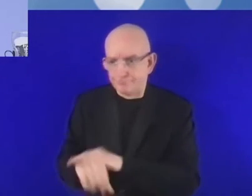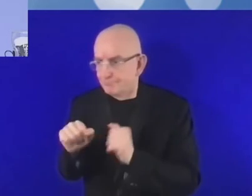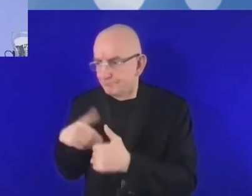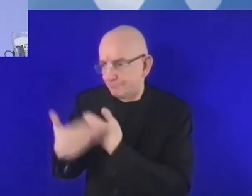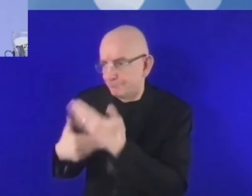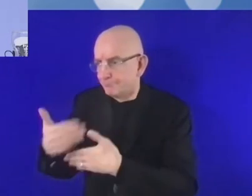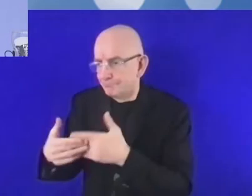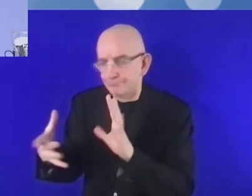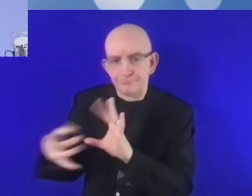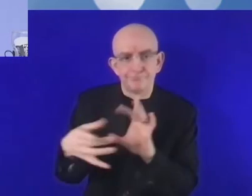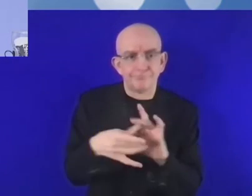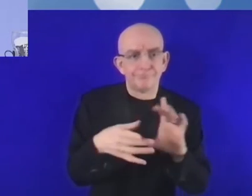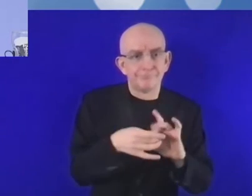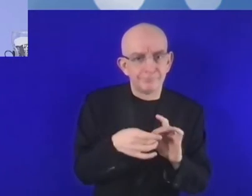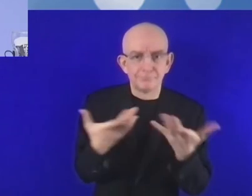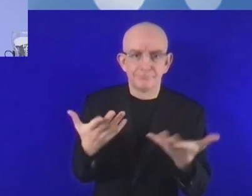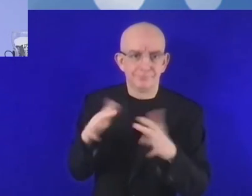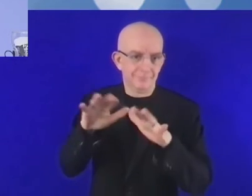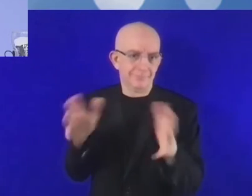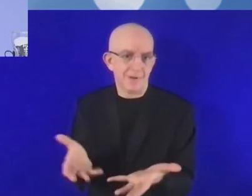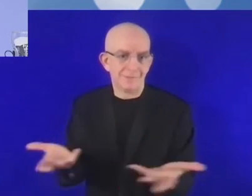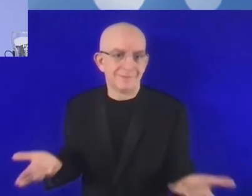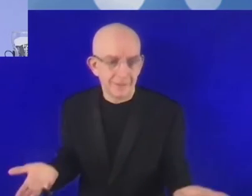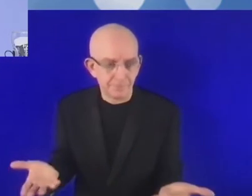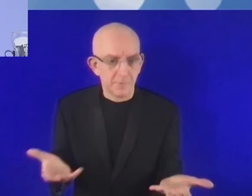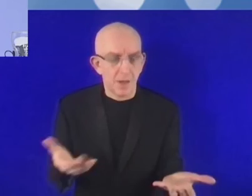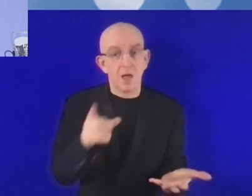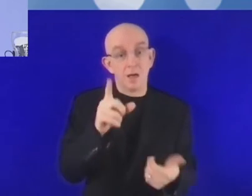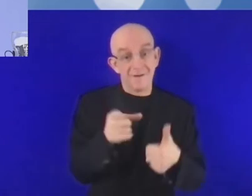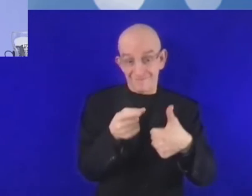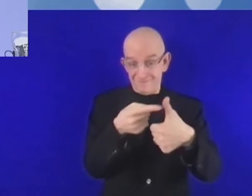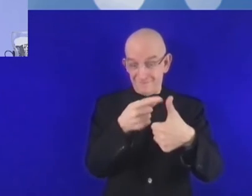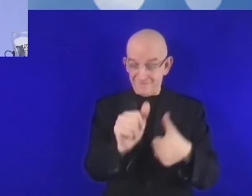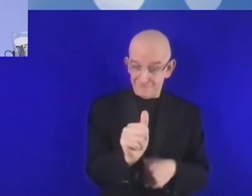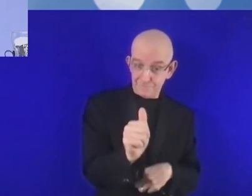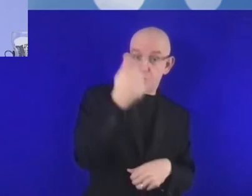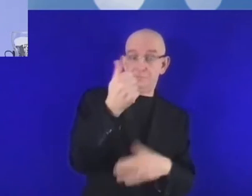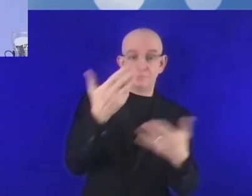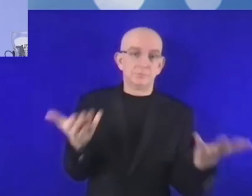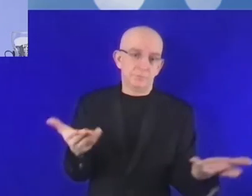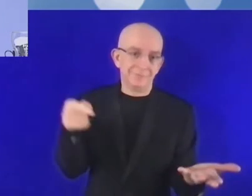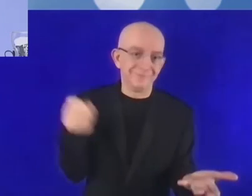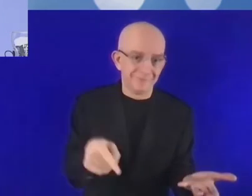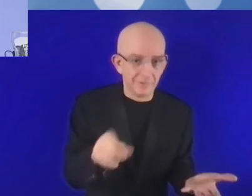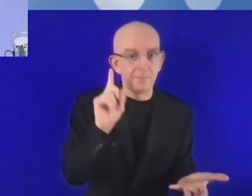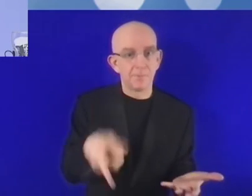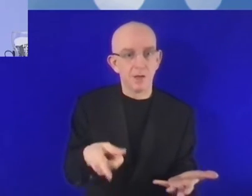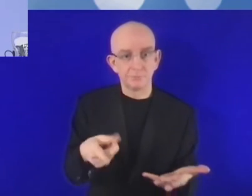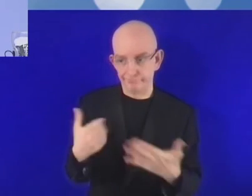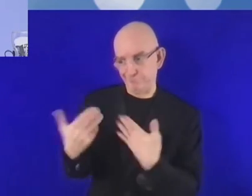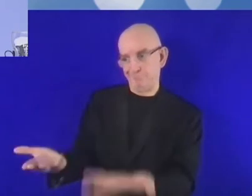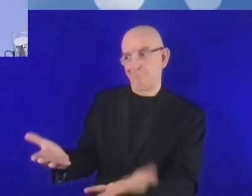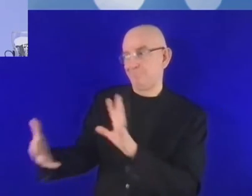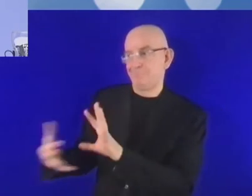извлечь от присутствия в интернете. Но мы, во-первых, должны обеспечить им связь и доступ в интернет.